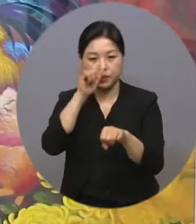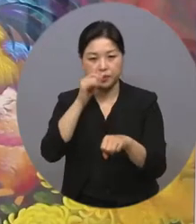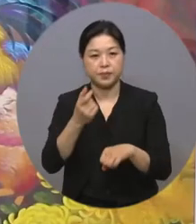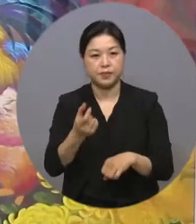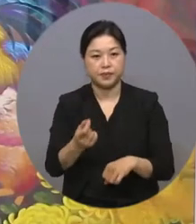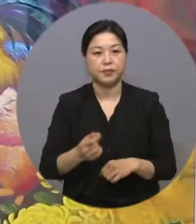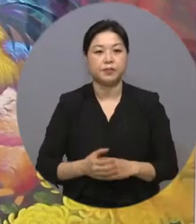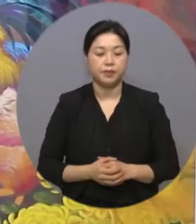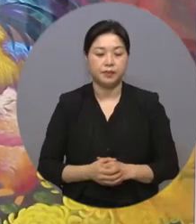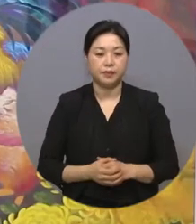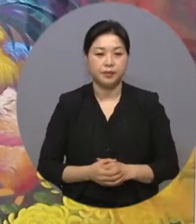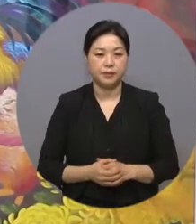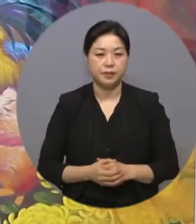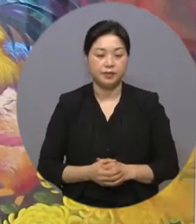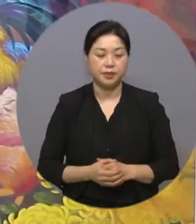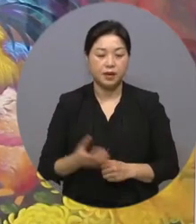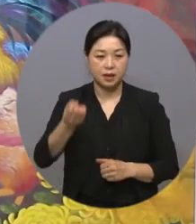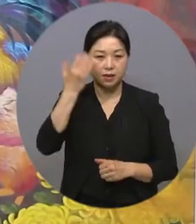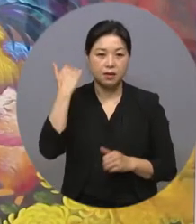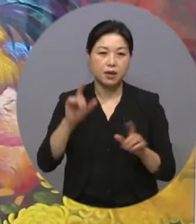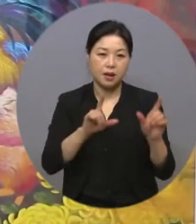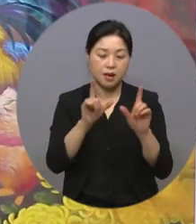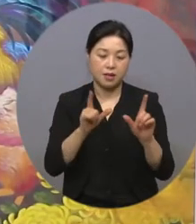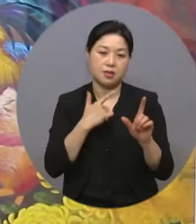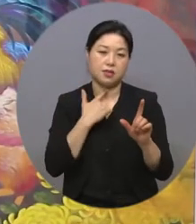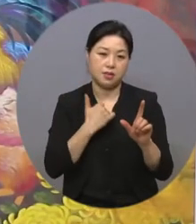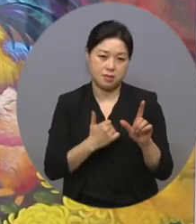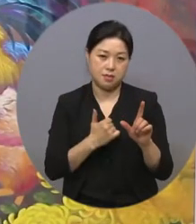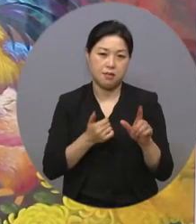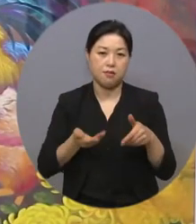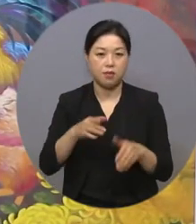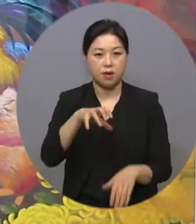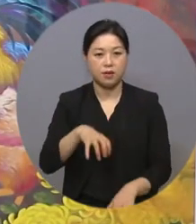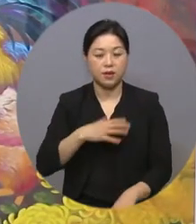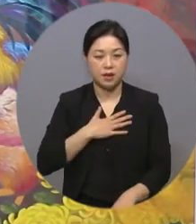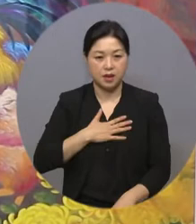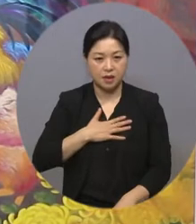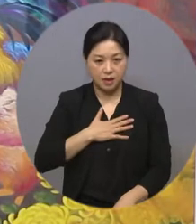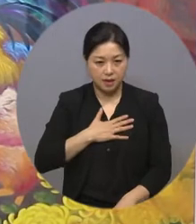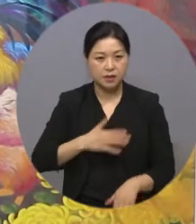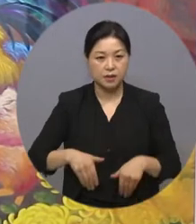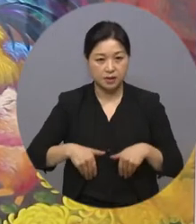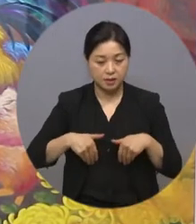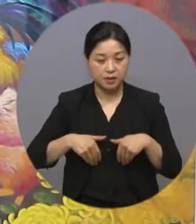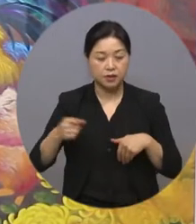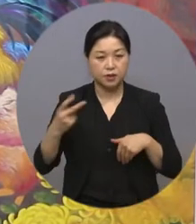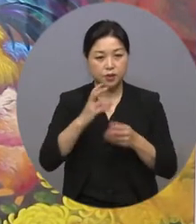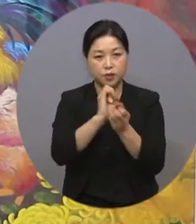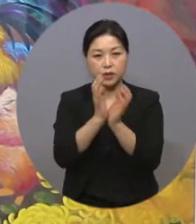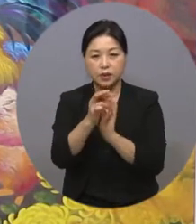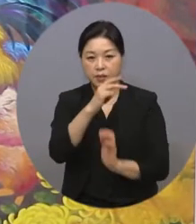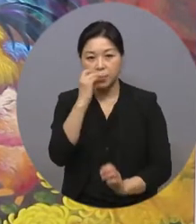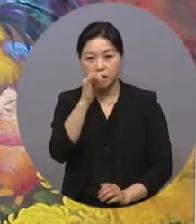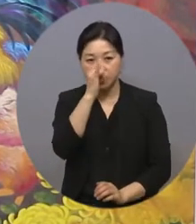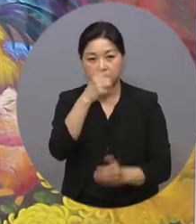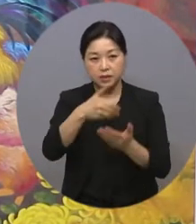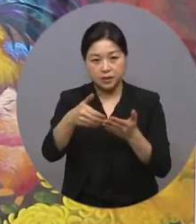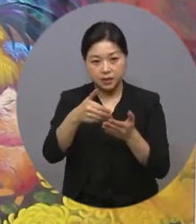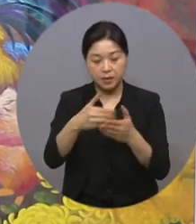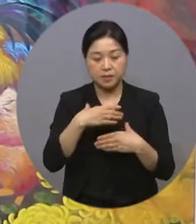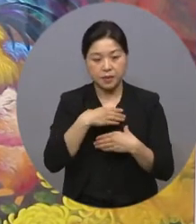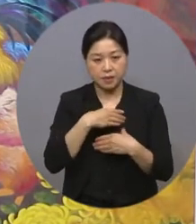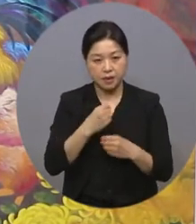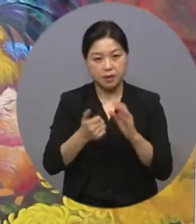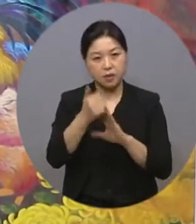잊고 지내왔던 고향 풍경 속 따뜻한 감성과 신비로운 꽃향기를 머금은 이번 작품들은 편안함과